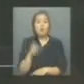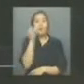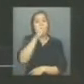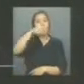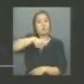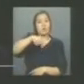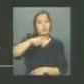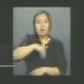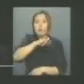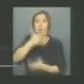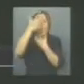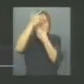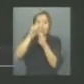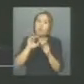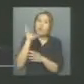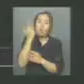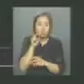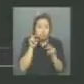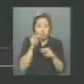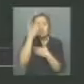ความสนใจจากทั่วโลกมากขึ้น